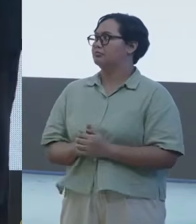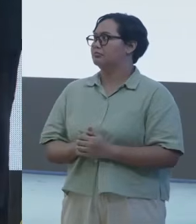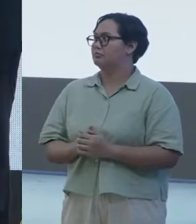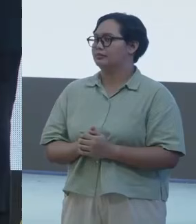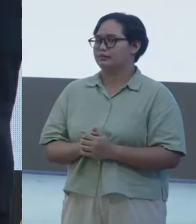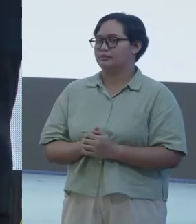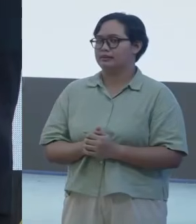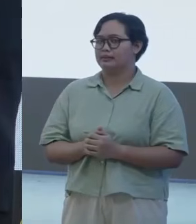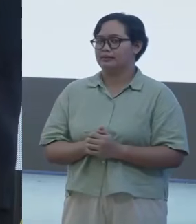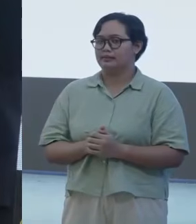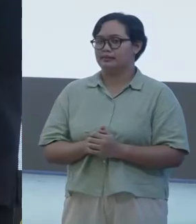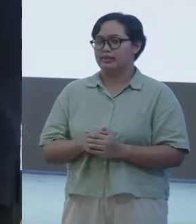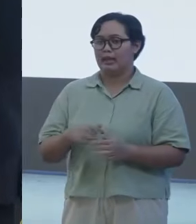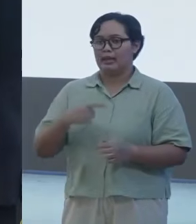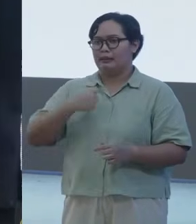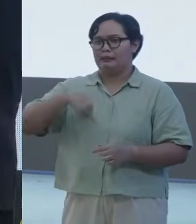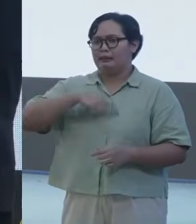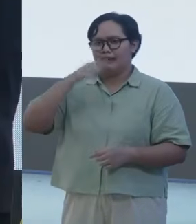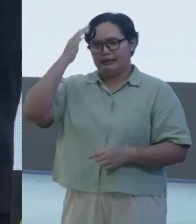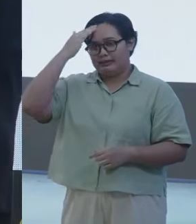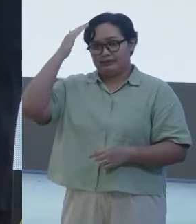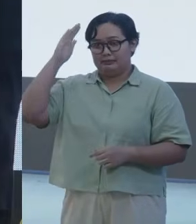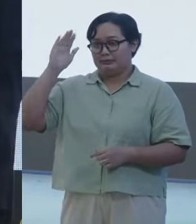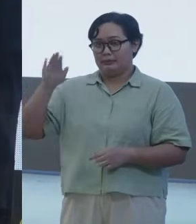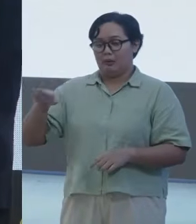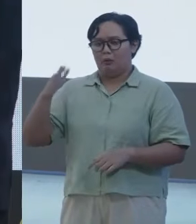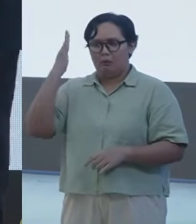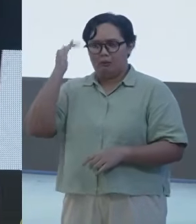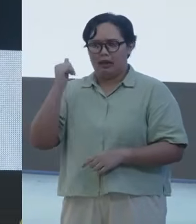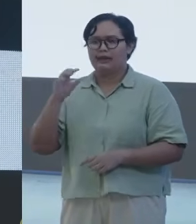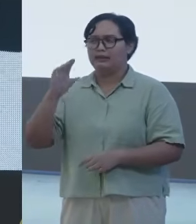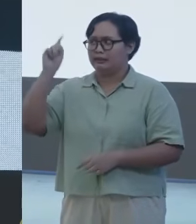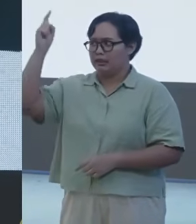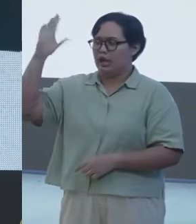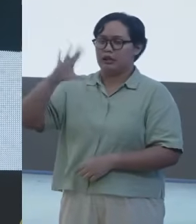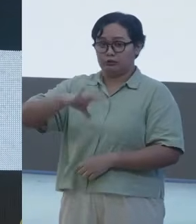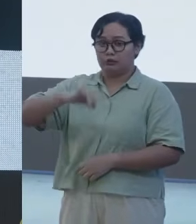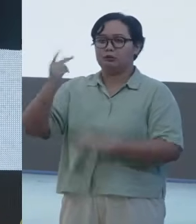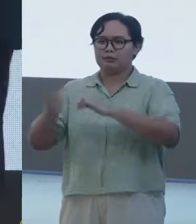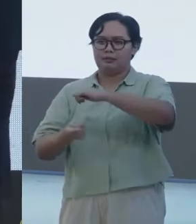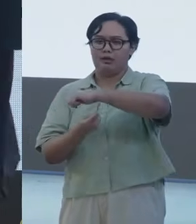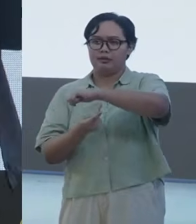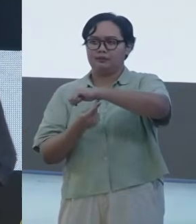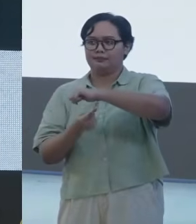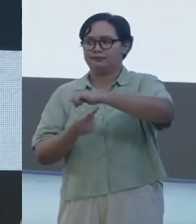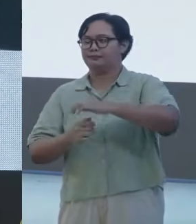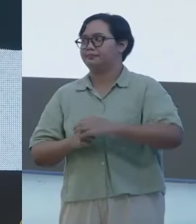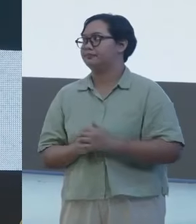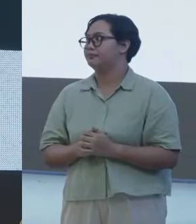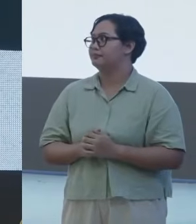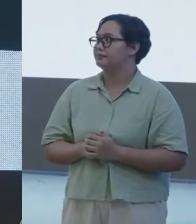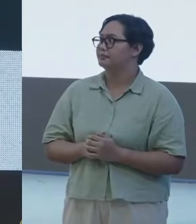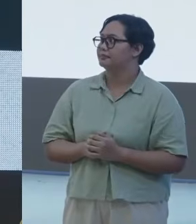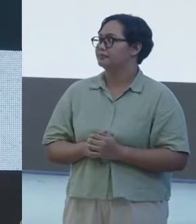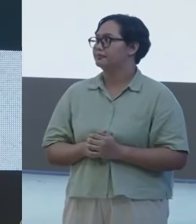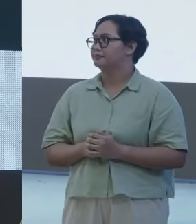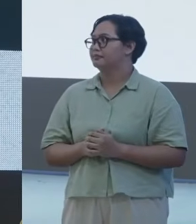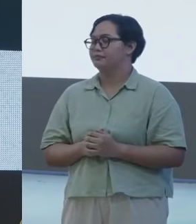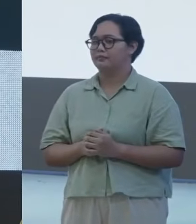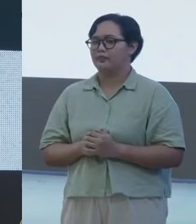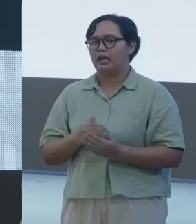Hindi mo iisipin na siya ay elect? So kung titignan mo, hindi ko na lang ito sharean kasi baka hindi siya